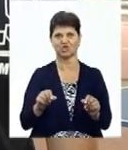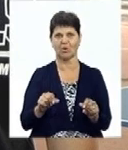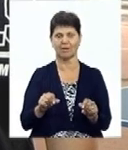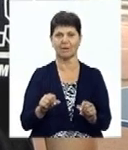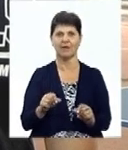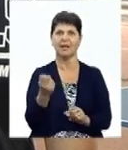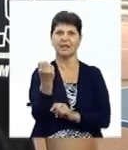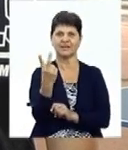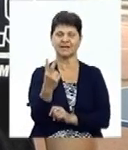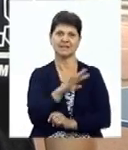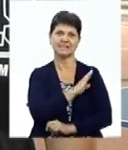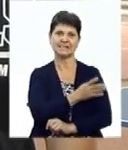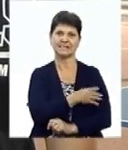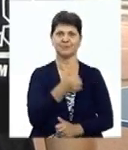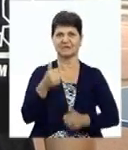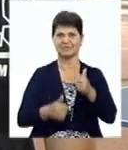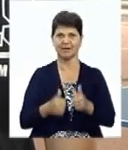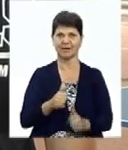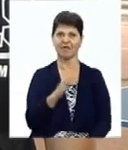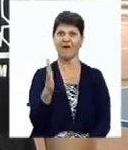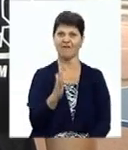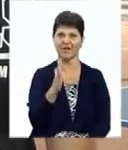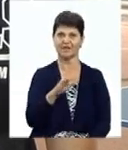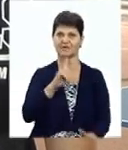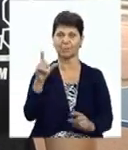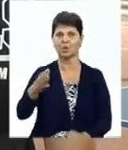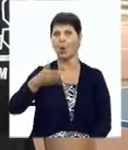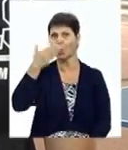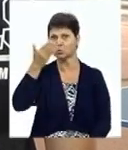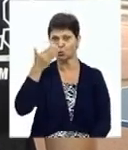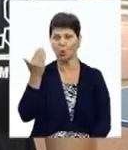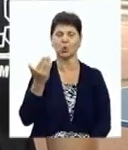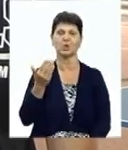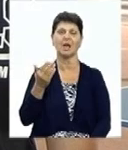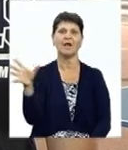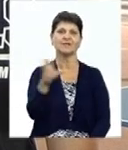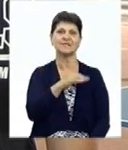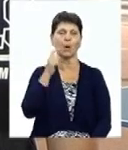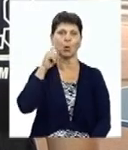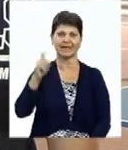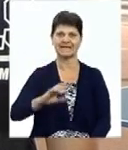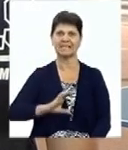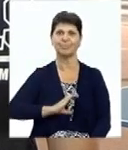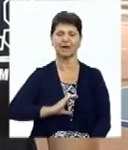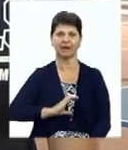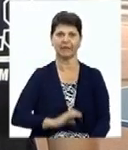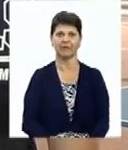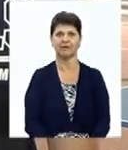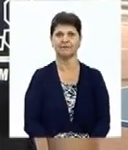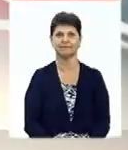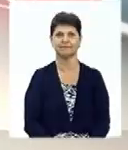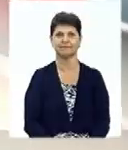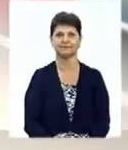12 найсильніших учасників змагань у вересні поїдуть в Ужгород на всеукраїнську спартакіаду. Артур Колесник, Андрій Сулима, новини.